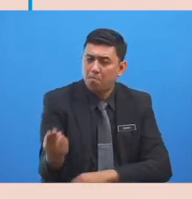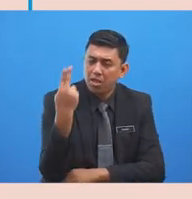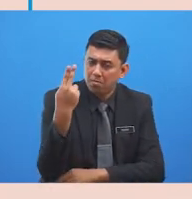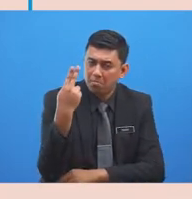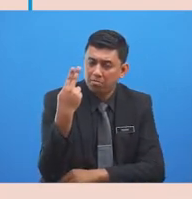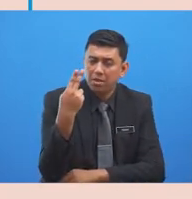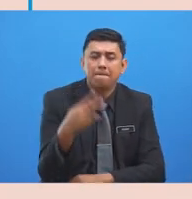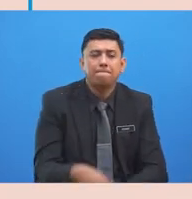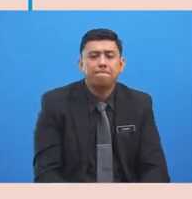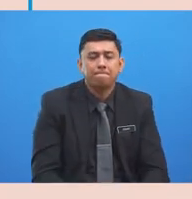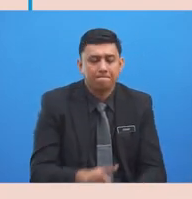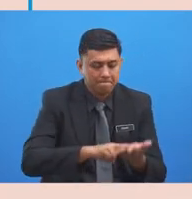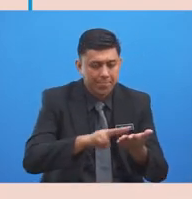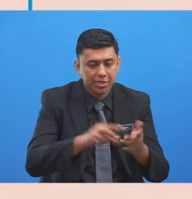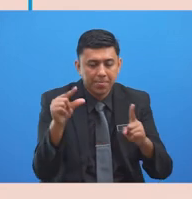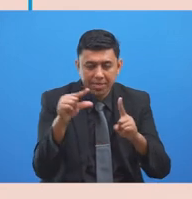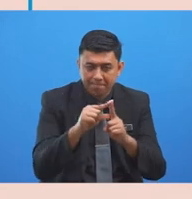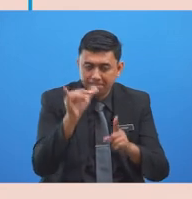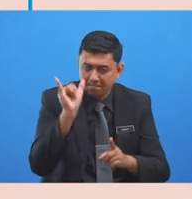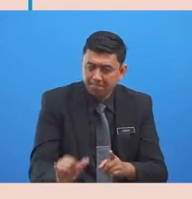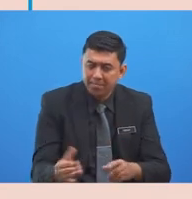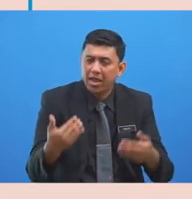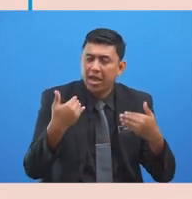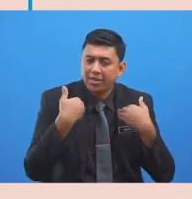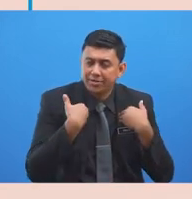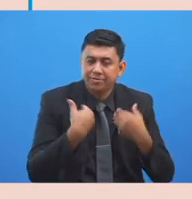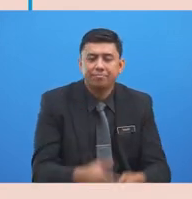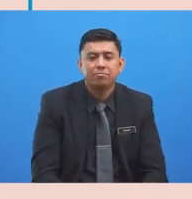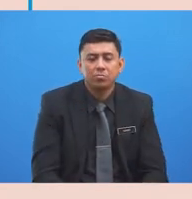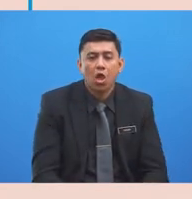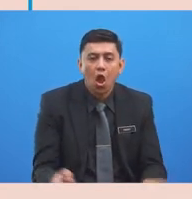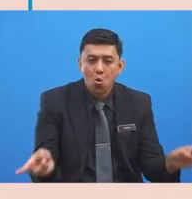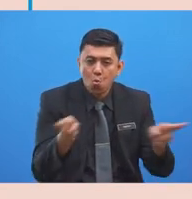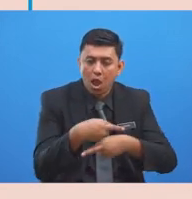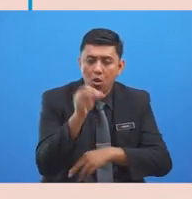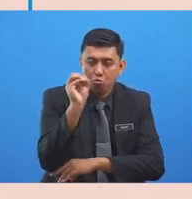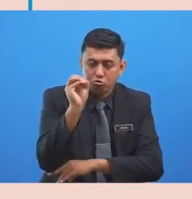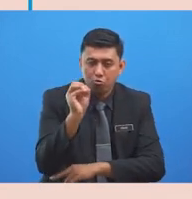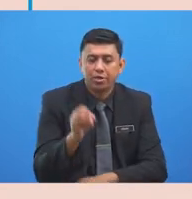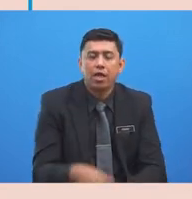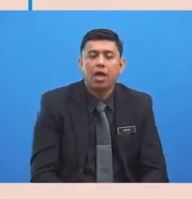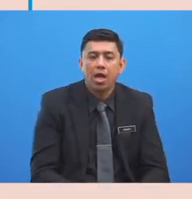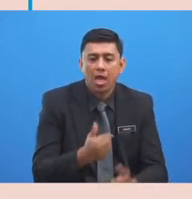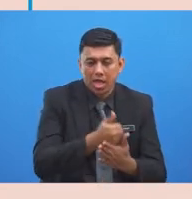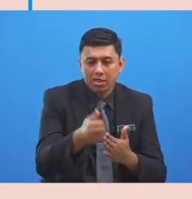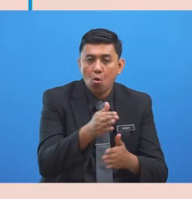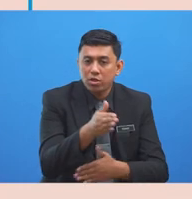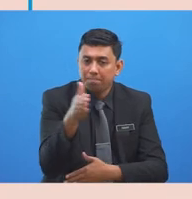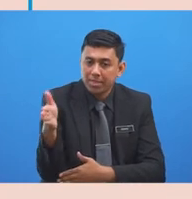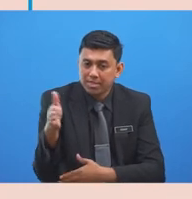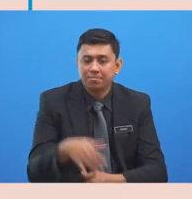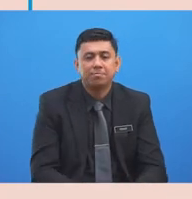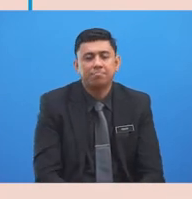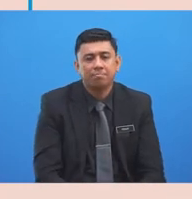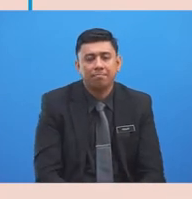untuk membaca perkataan yang mengandungi ruang kosong atau space.